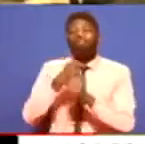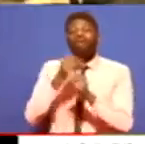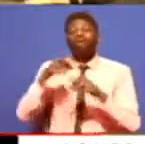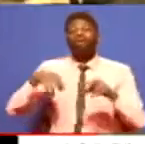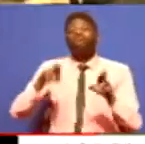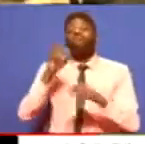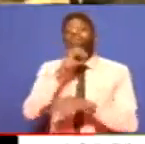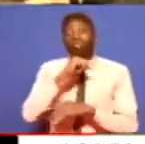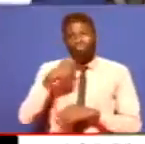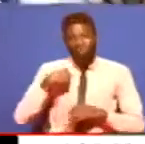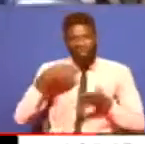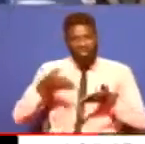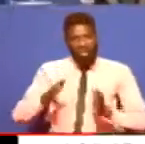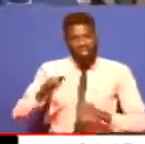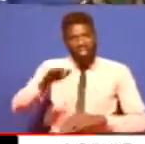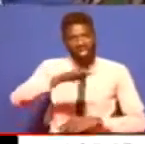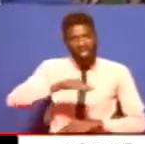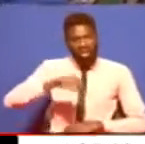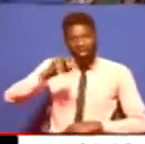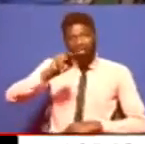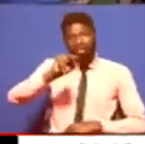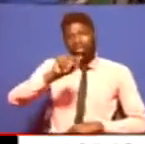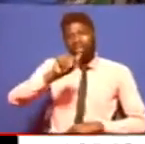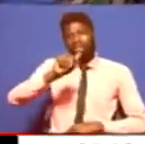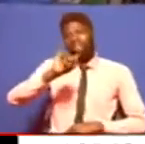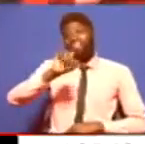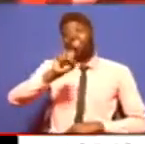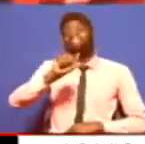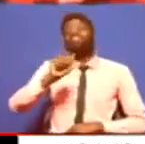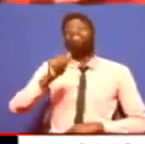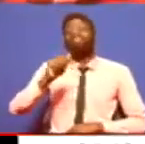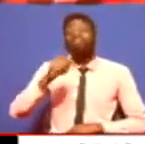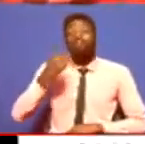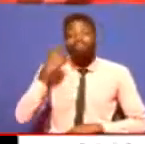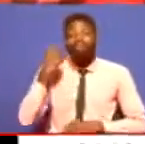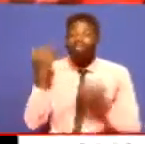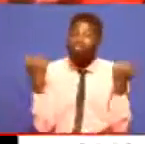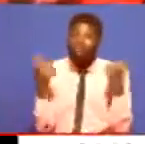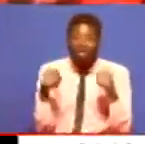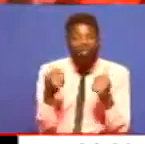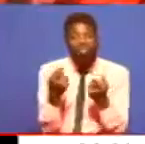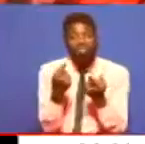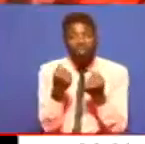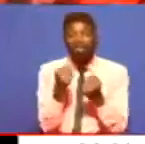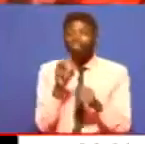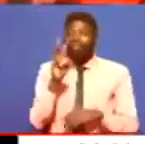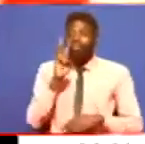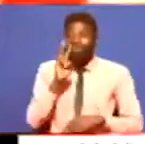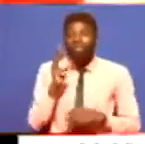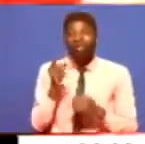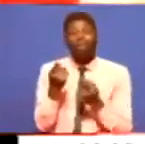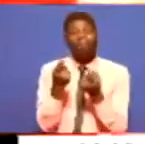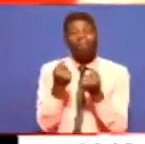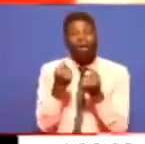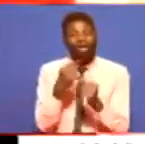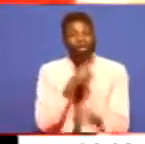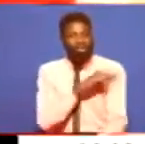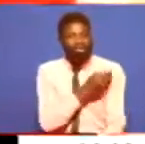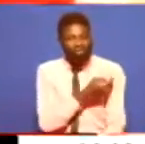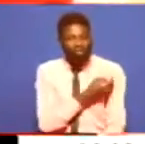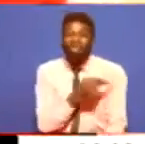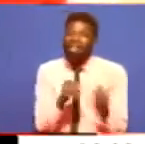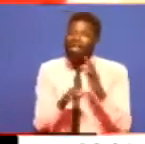ime, hiyo pesa imeenda wapi? Kuna pesa ya maji, kuna pesa ya hospitali, kuna pesa ya kila kitu. Na ile tunasema kama viongozi wa